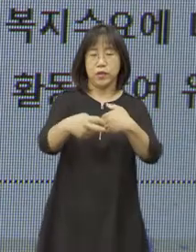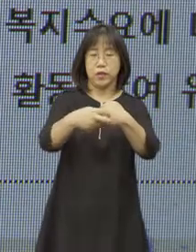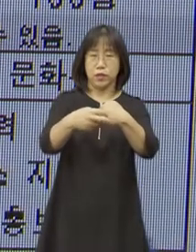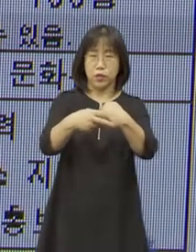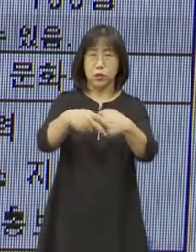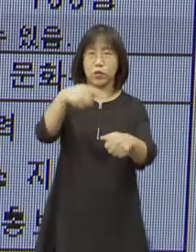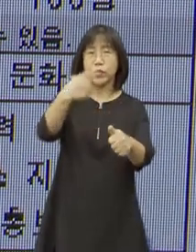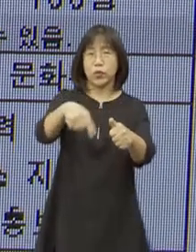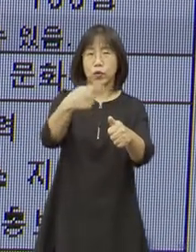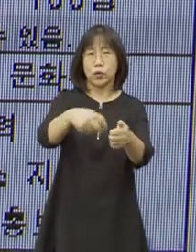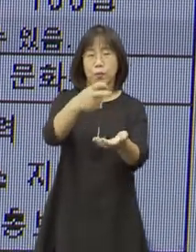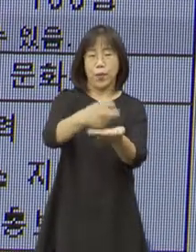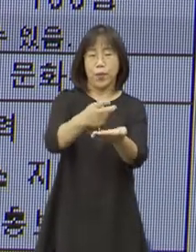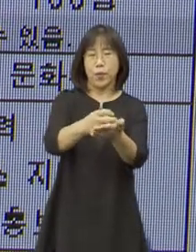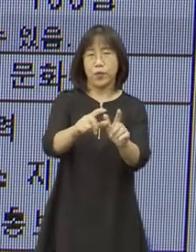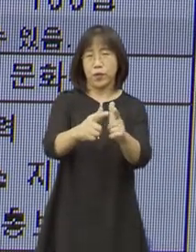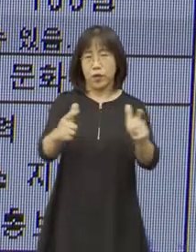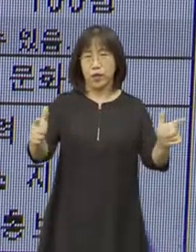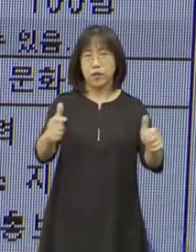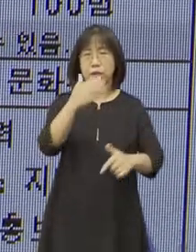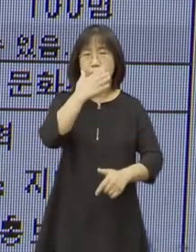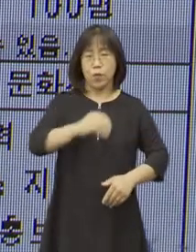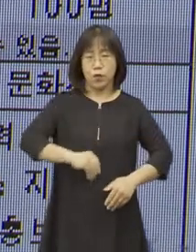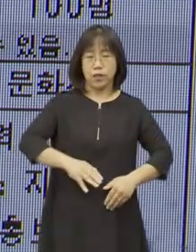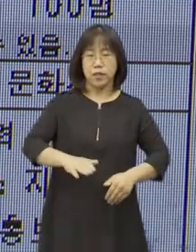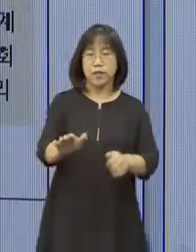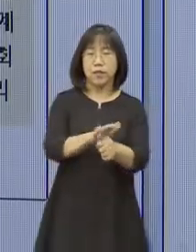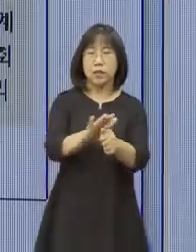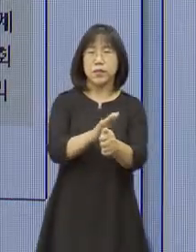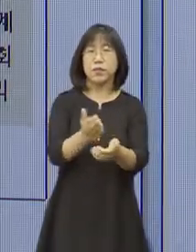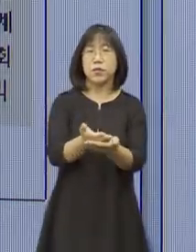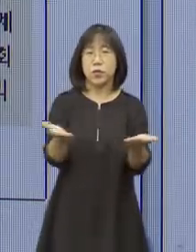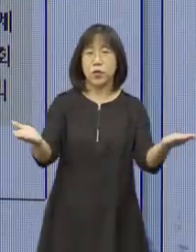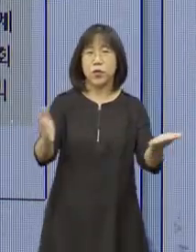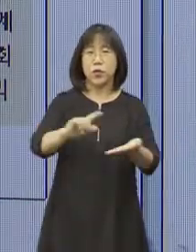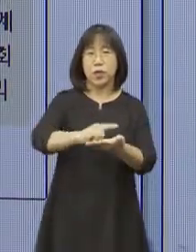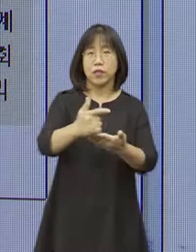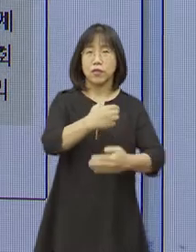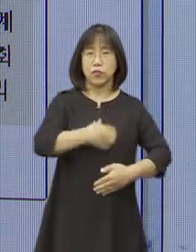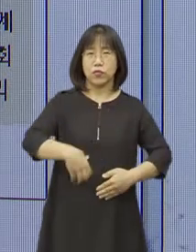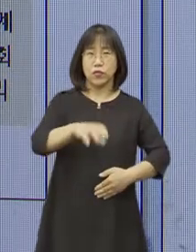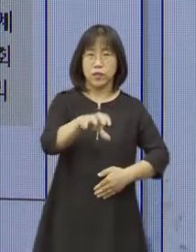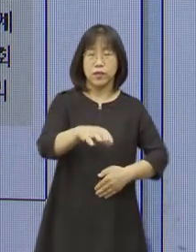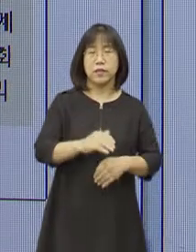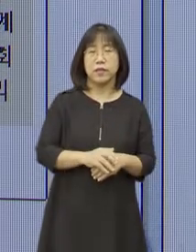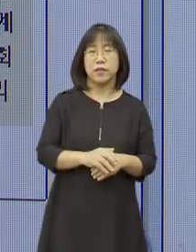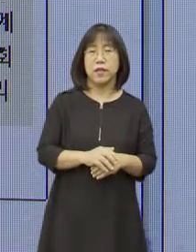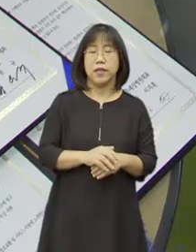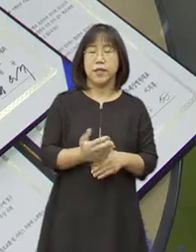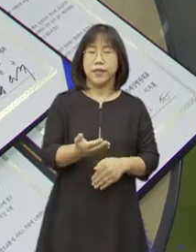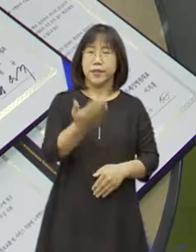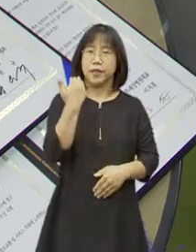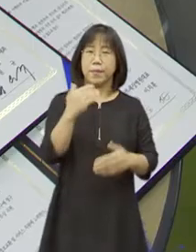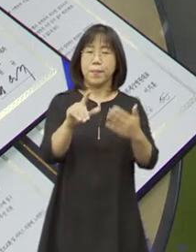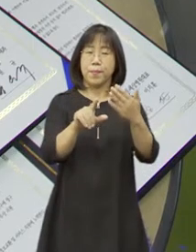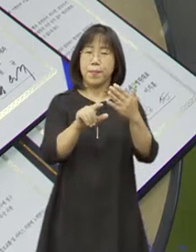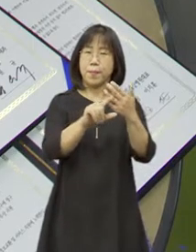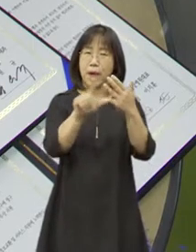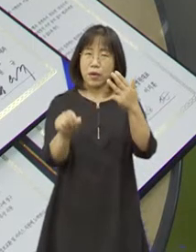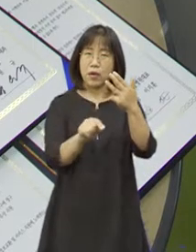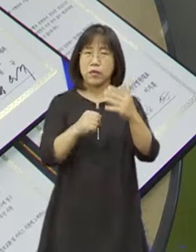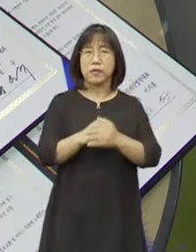법률, 주거 등 다양한 복지 서비스가 제공됩니다. 먼저 강서구는 지난 8월 이대